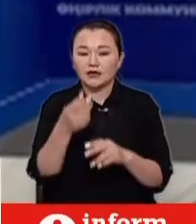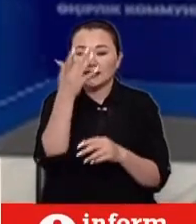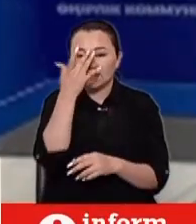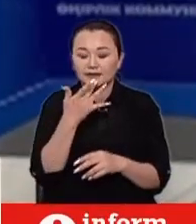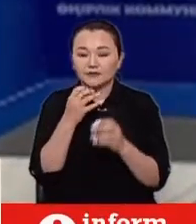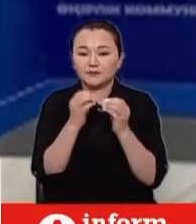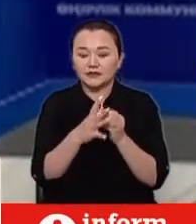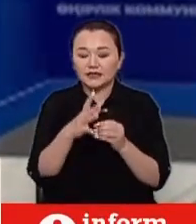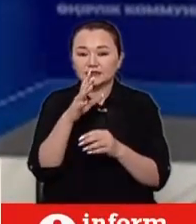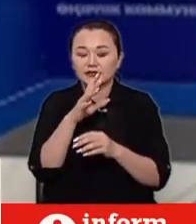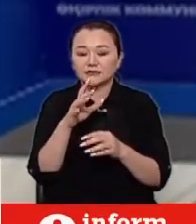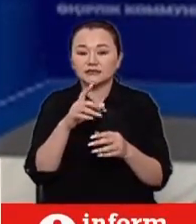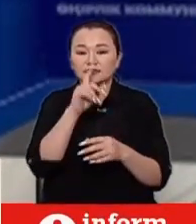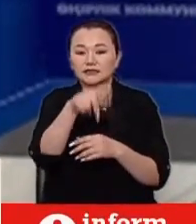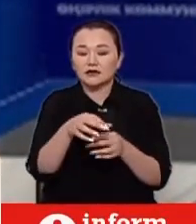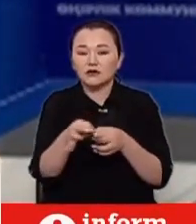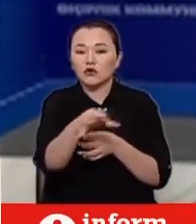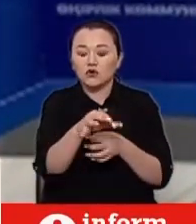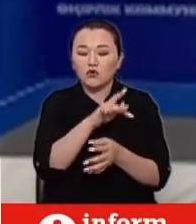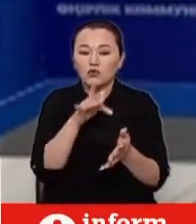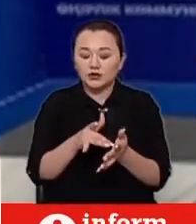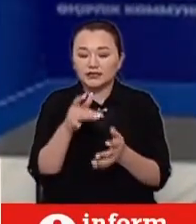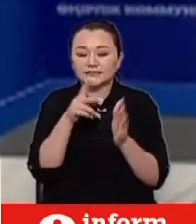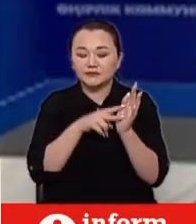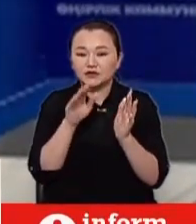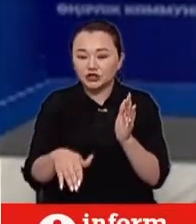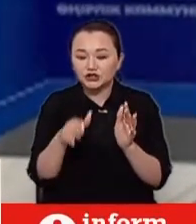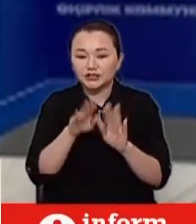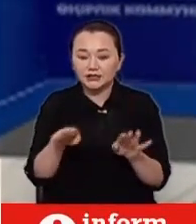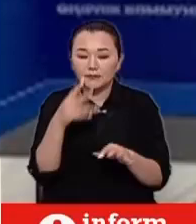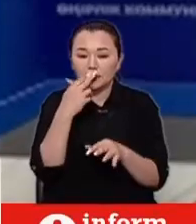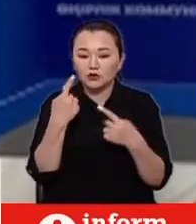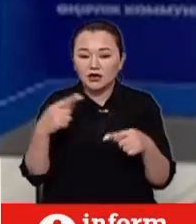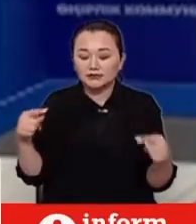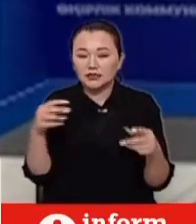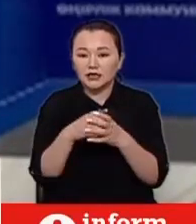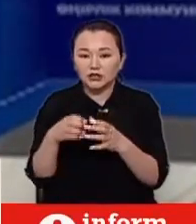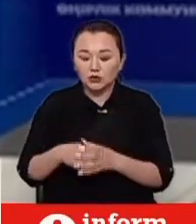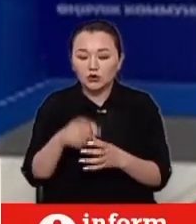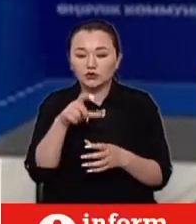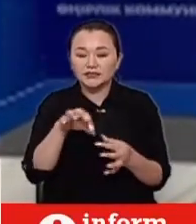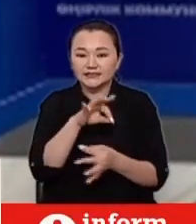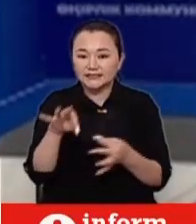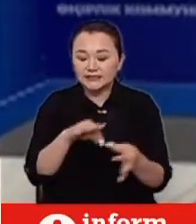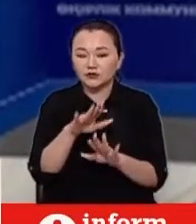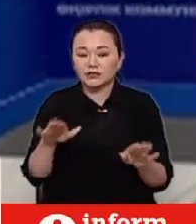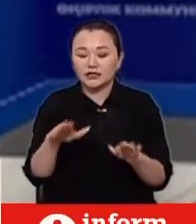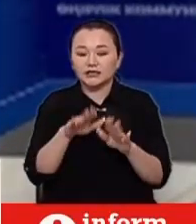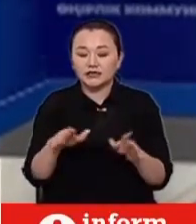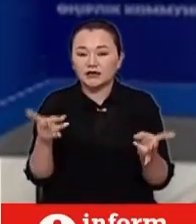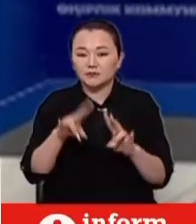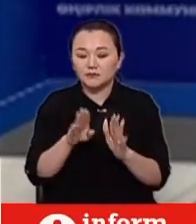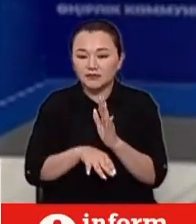Летом в 15 загородных лагерях отдыхают около 7 тысяч детей и подростков разных категорий. Дети-сироты и дети, оставшиеся